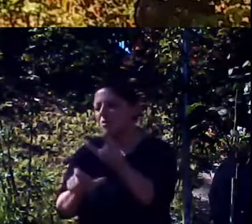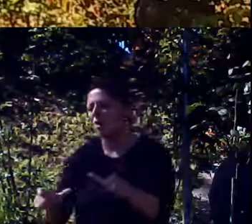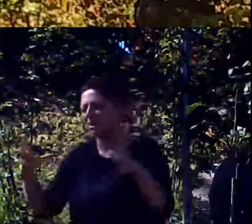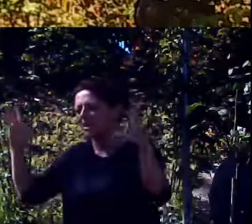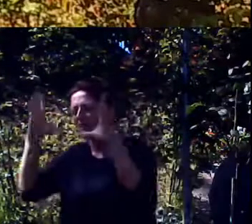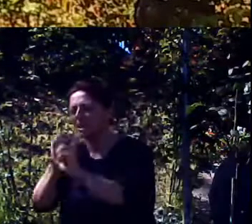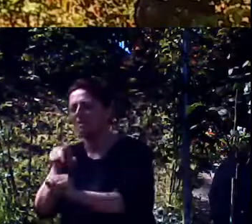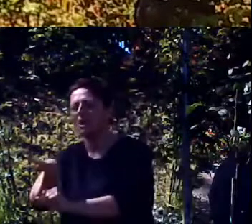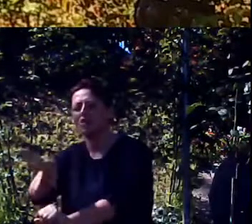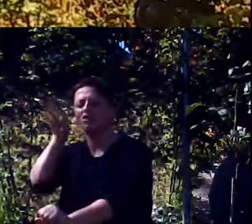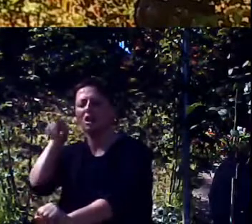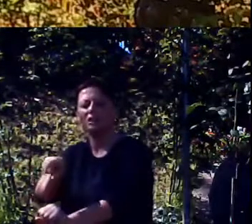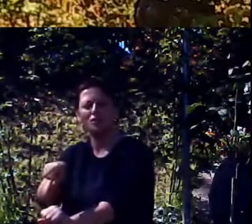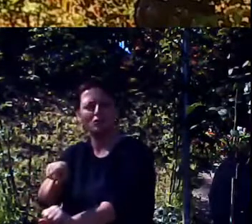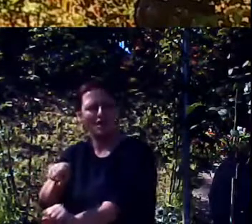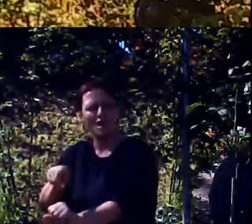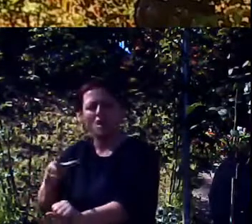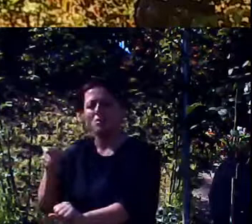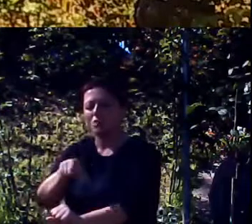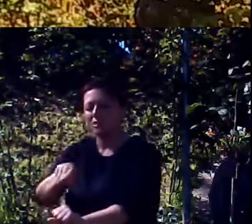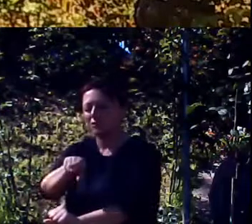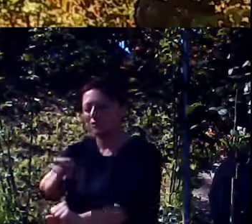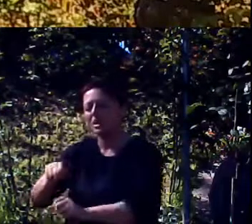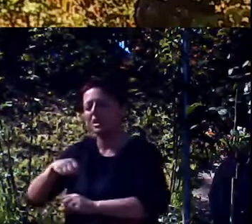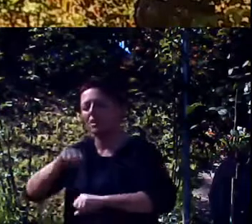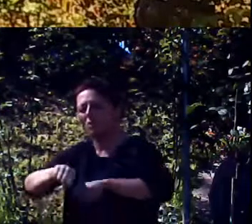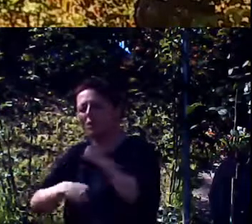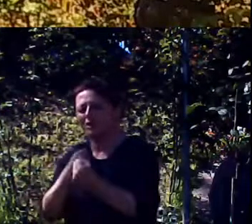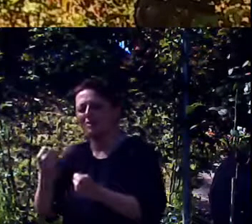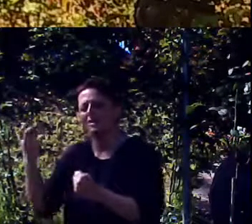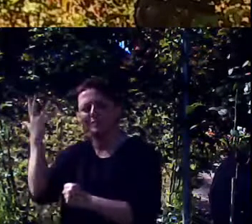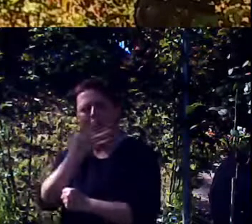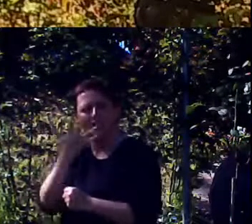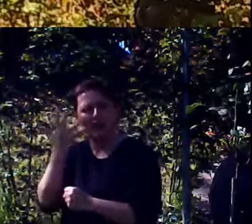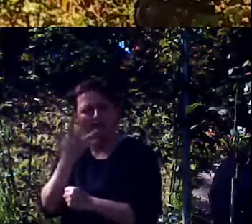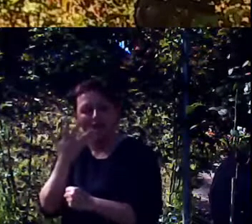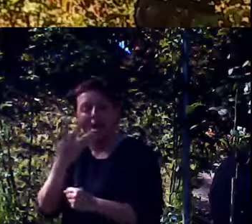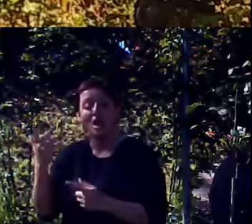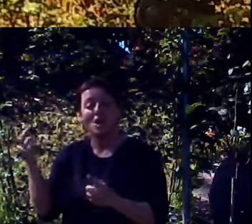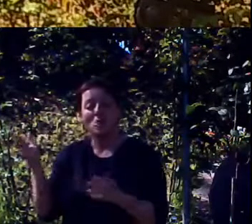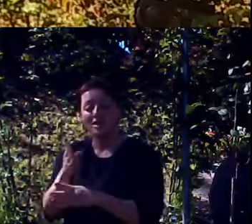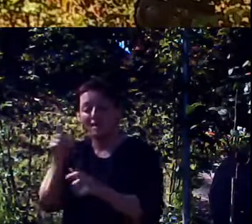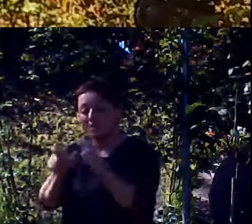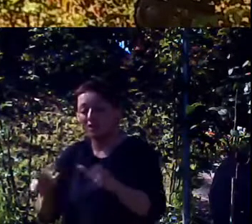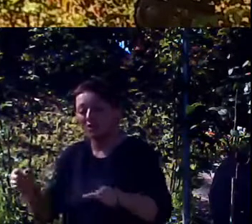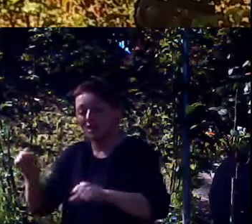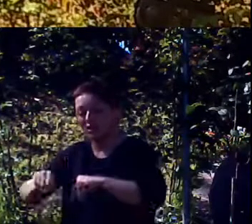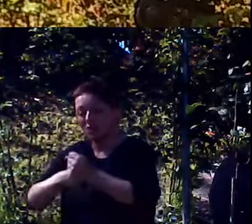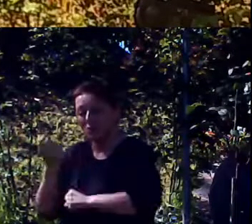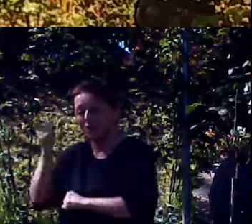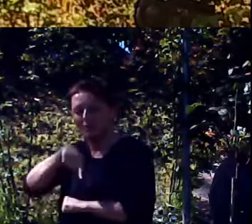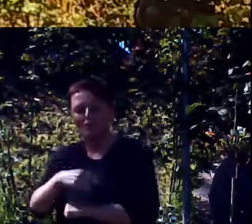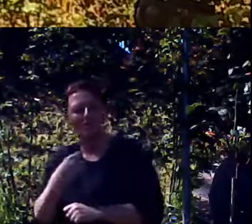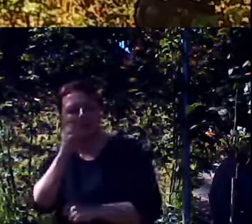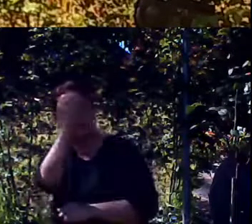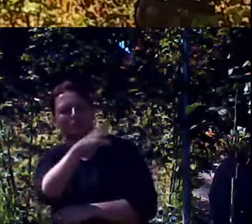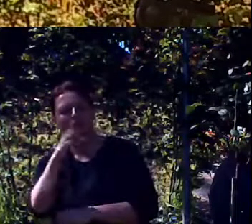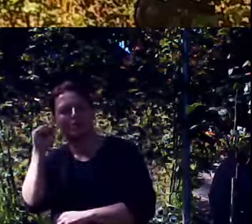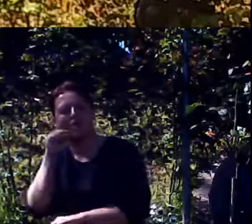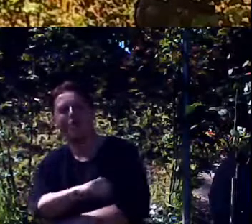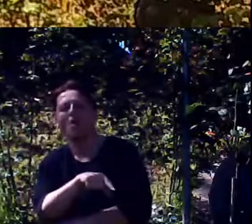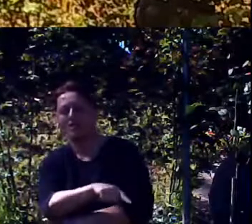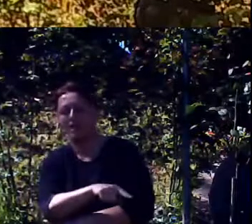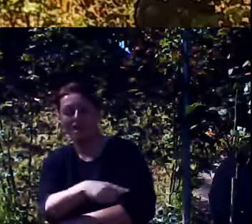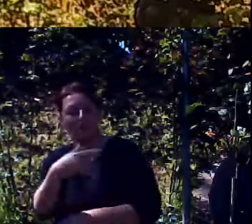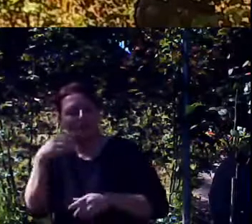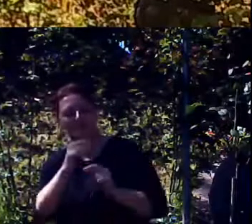loro opere erano malvagio chiunque infatti fa il male oggi alla luce e non viene alla